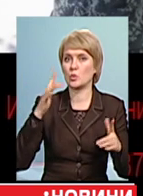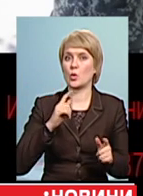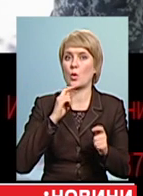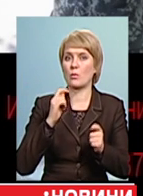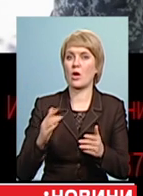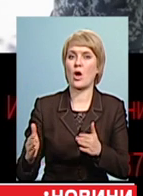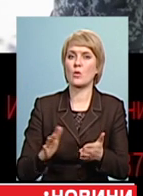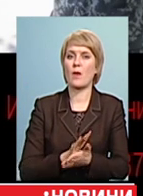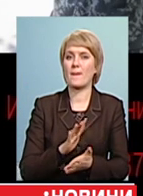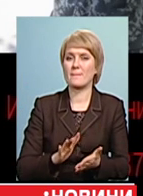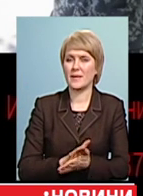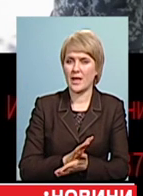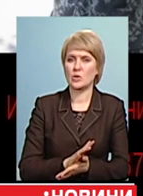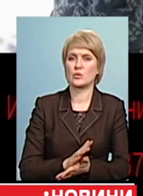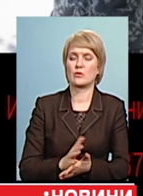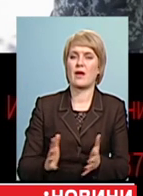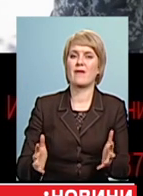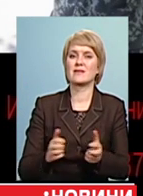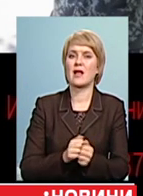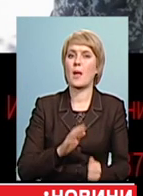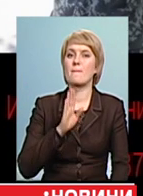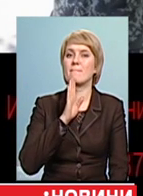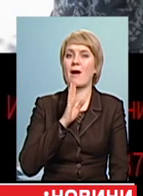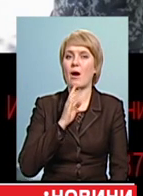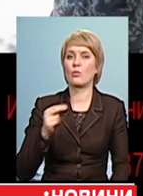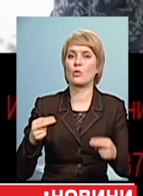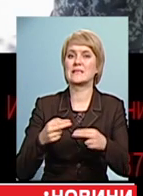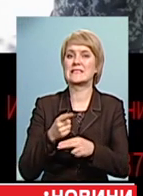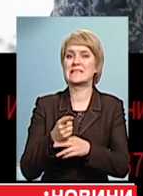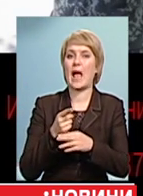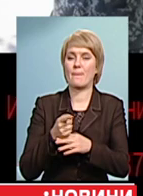Готовь пресу, всю х**. Взяли банку, снайпера.